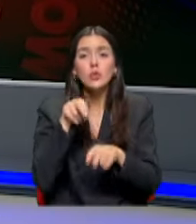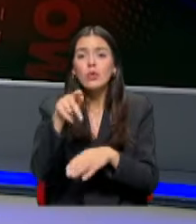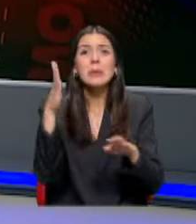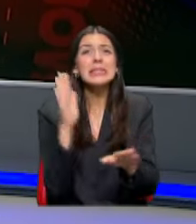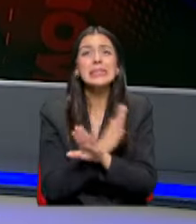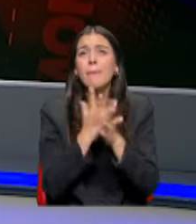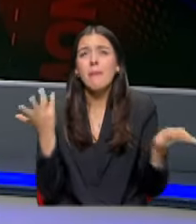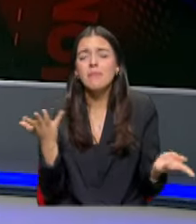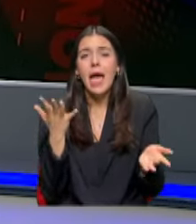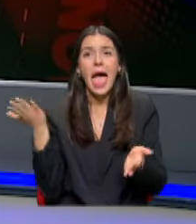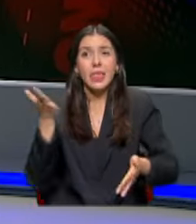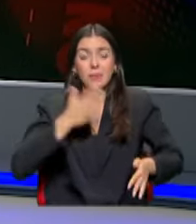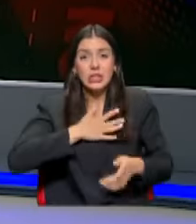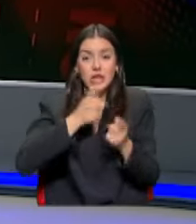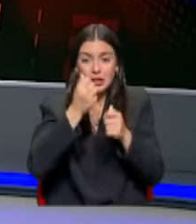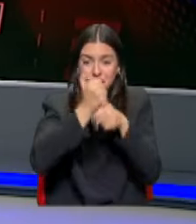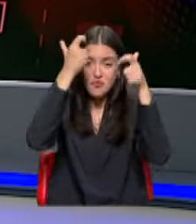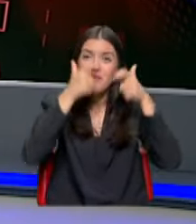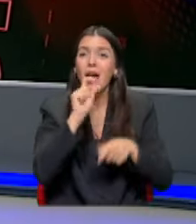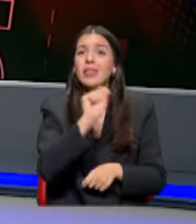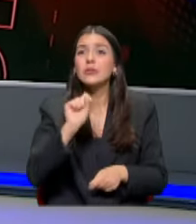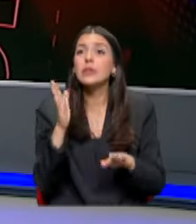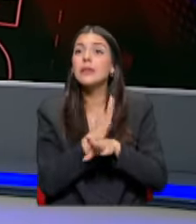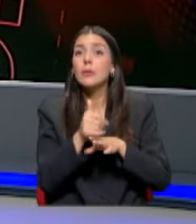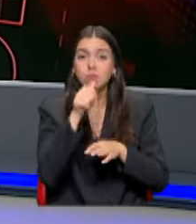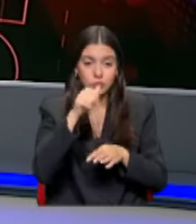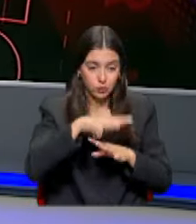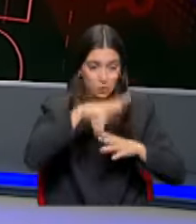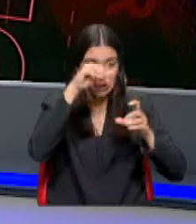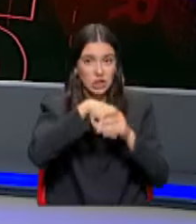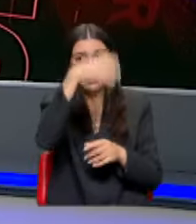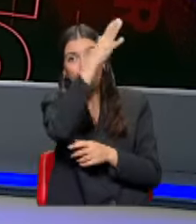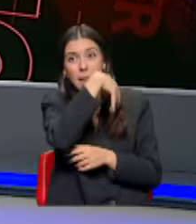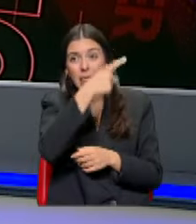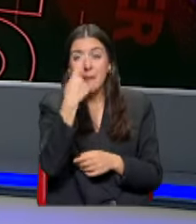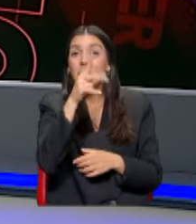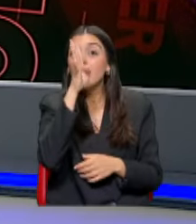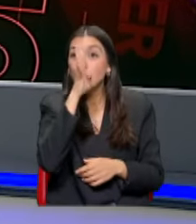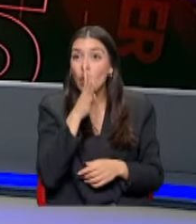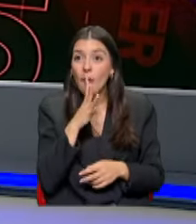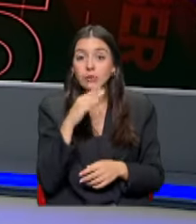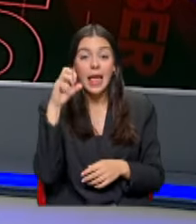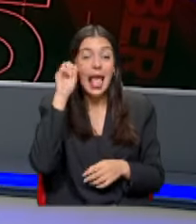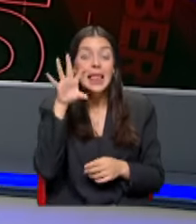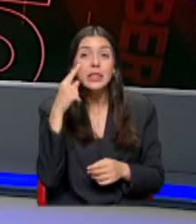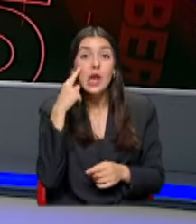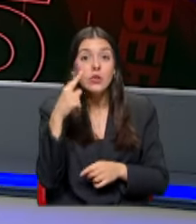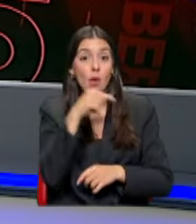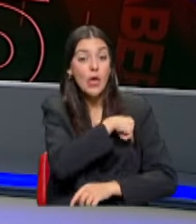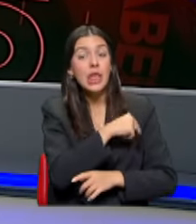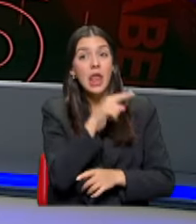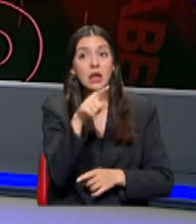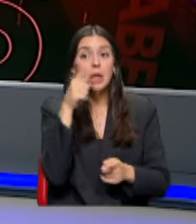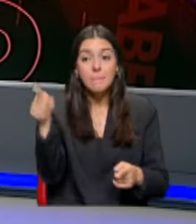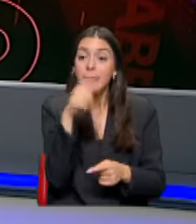yürüme nedenlerinin en başına iş güvenliğini yazıyorlar. Çünkü sular içindeki madende 1400 voltluk elektrikle çalışan